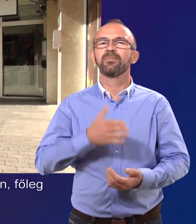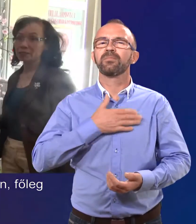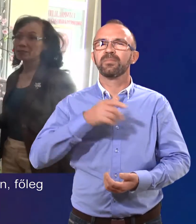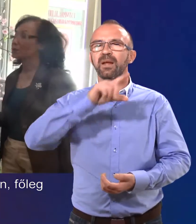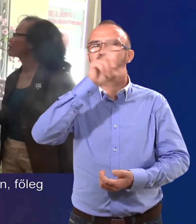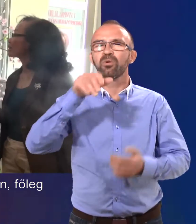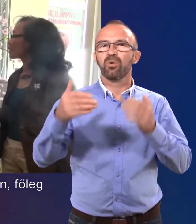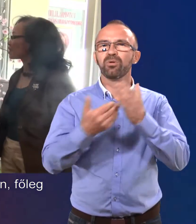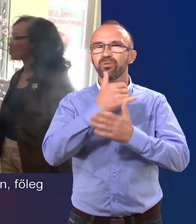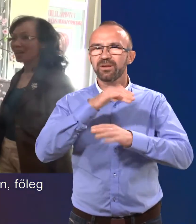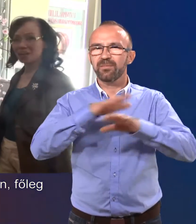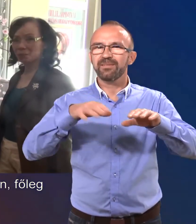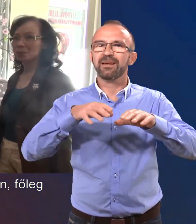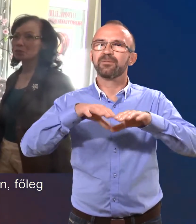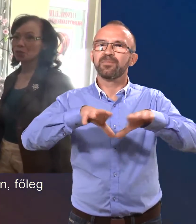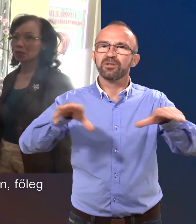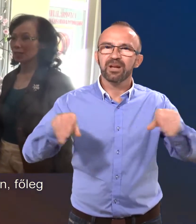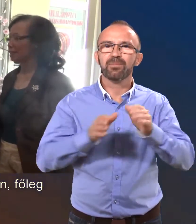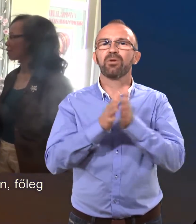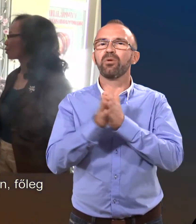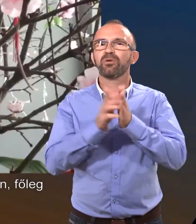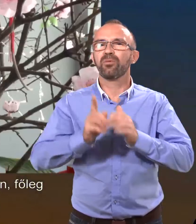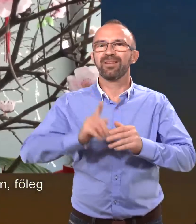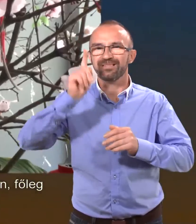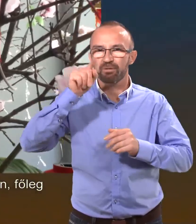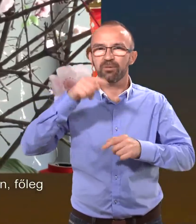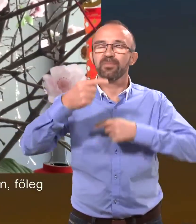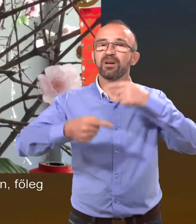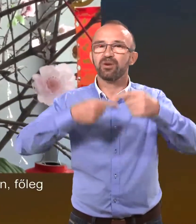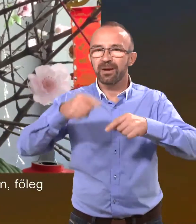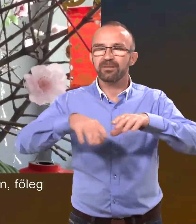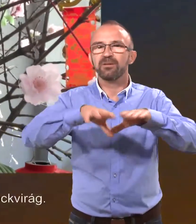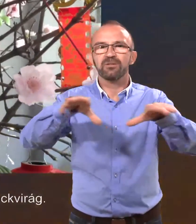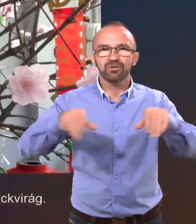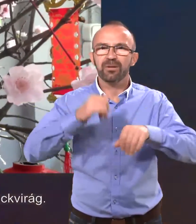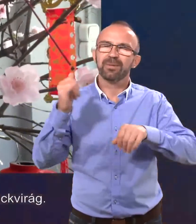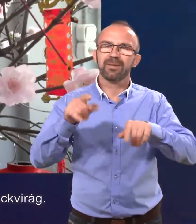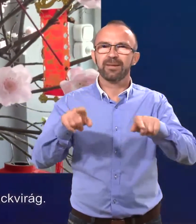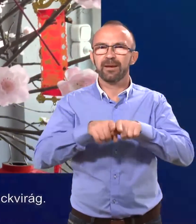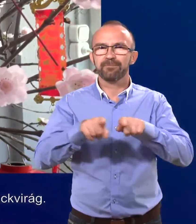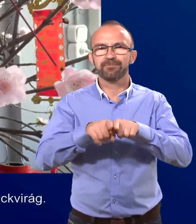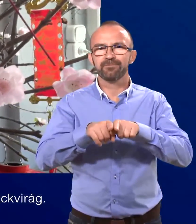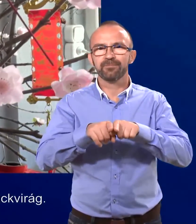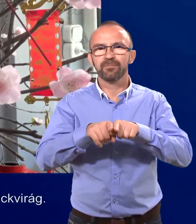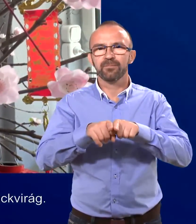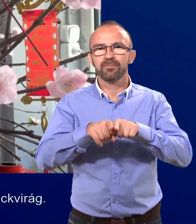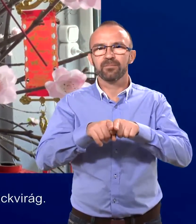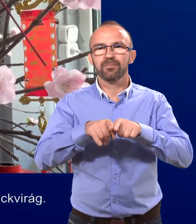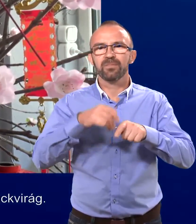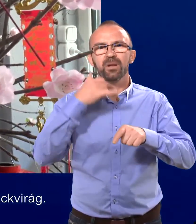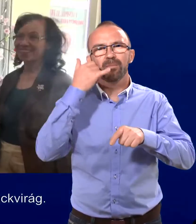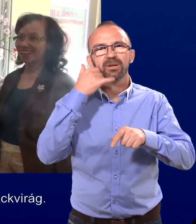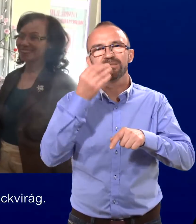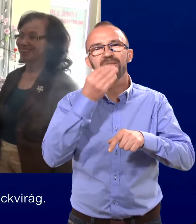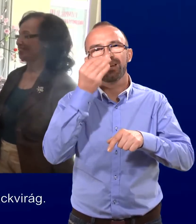Hordói év, az minden családban, főleg éjszakon. Az a hagyomány, hogy családban mindig ilyen, ez a